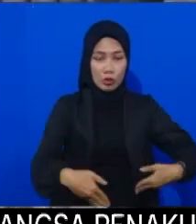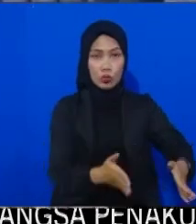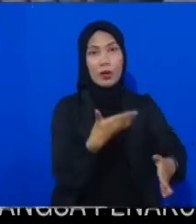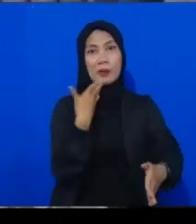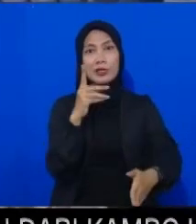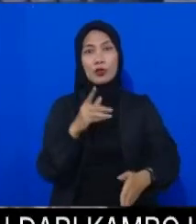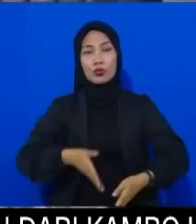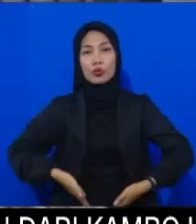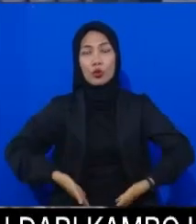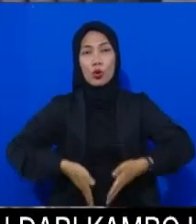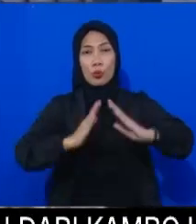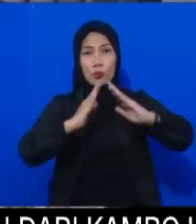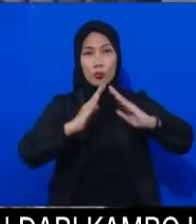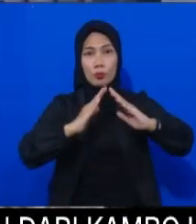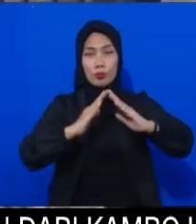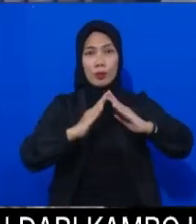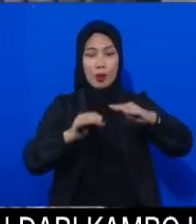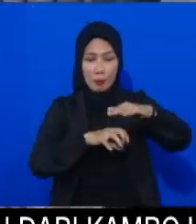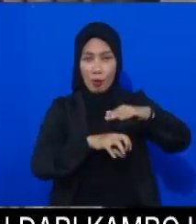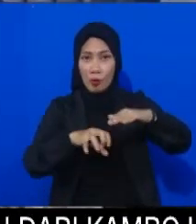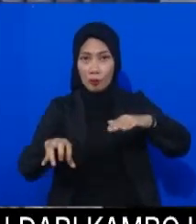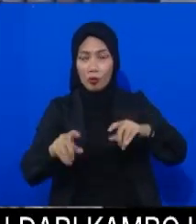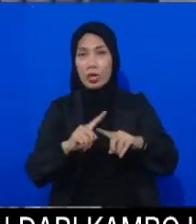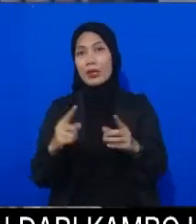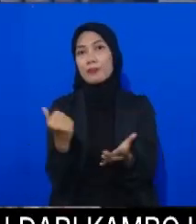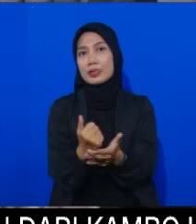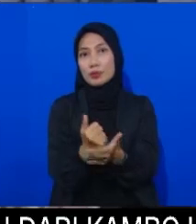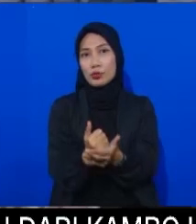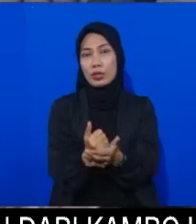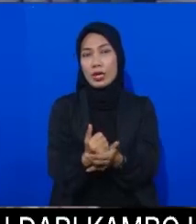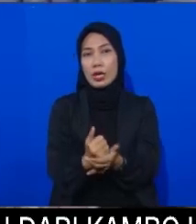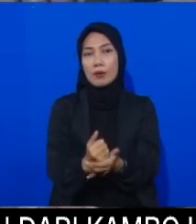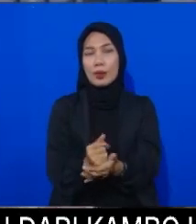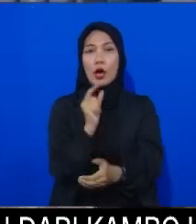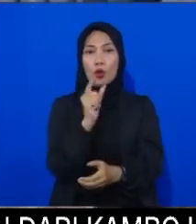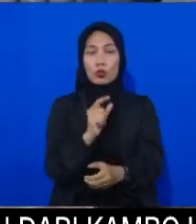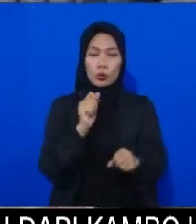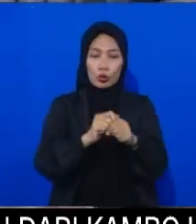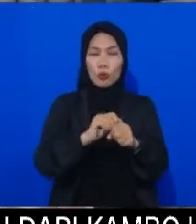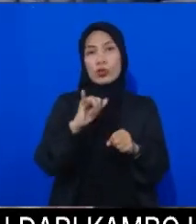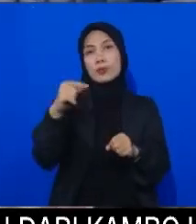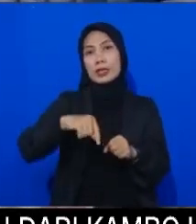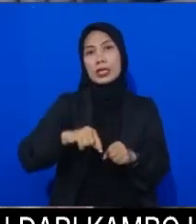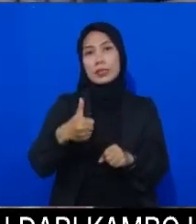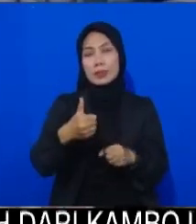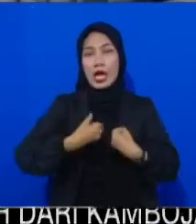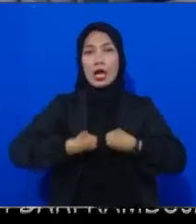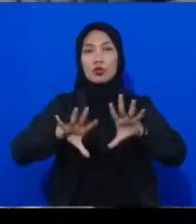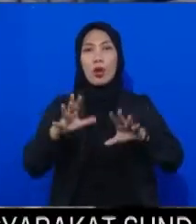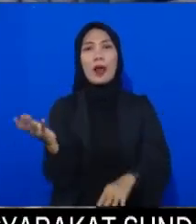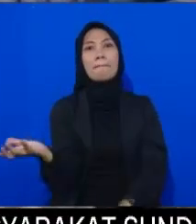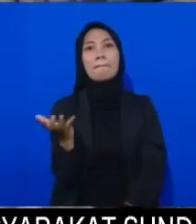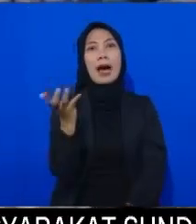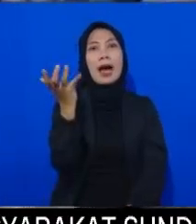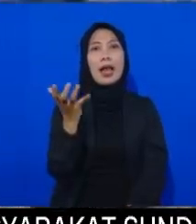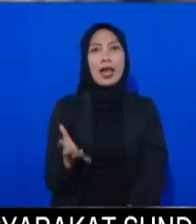batu kali juga bisa digunakan menjadi kerajinan yang memiliki nilai jual tinggi salah satunya adalah dispenser untuk tempat sabun maupun